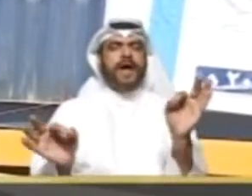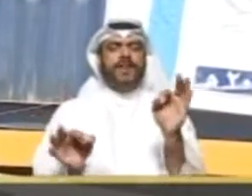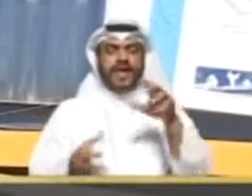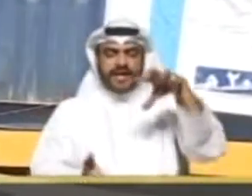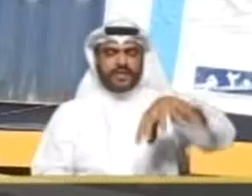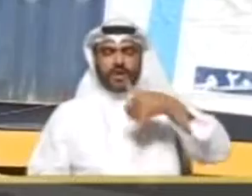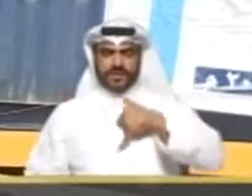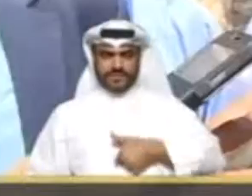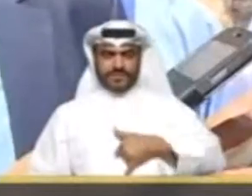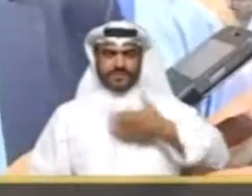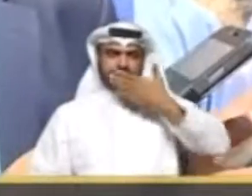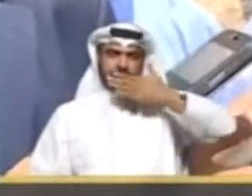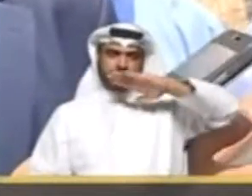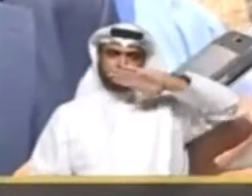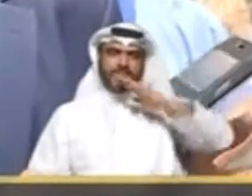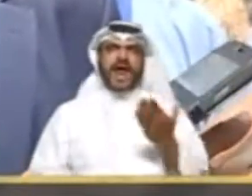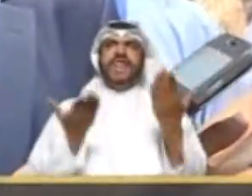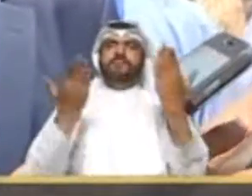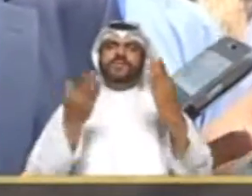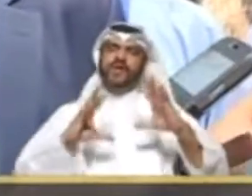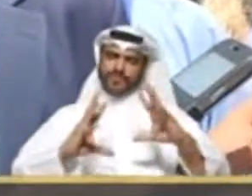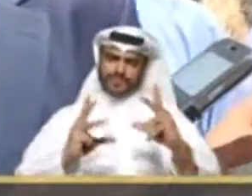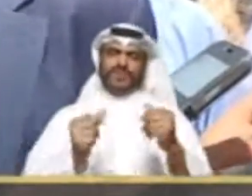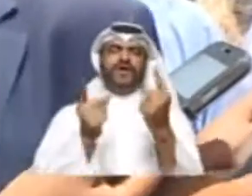لهذا البلد. الحمد لله الأمور في تحسن،